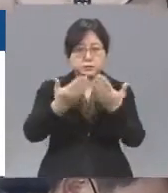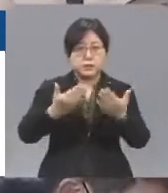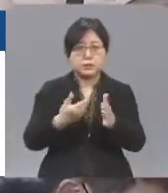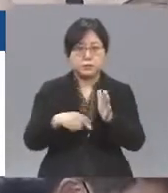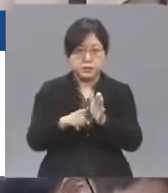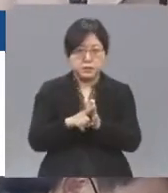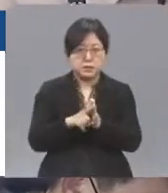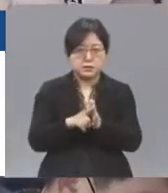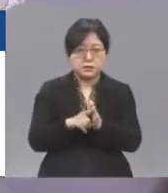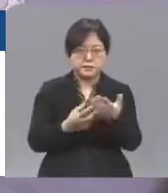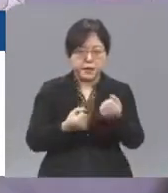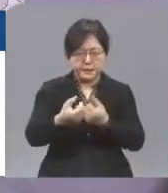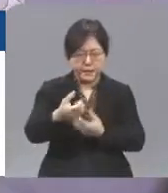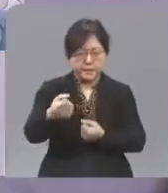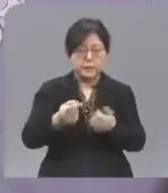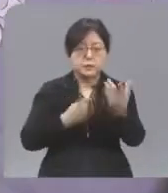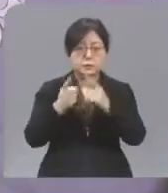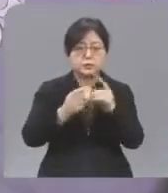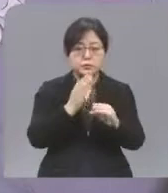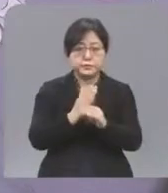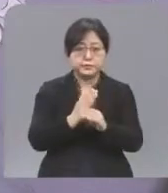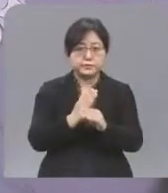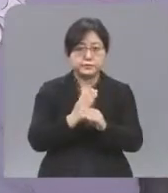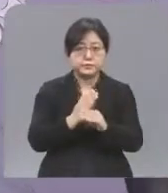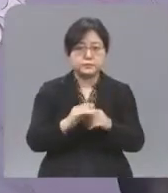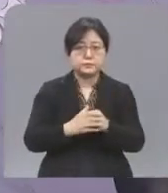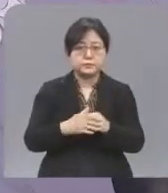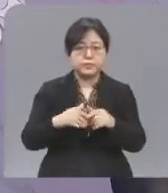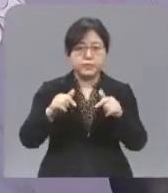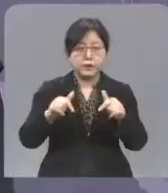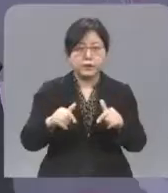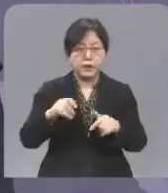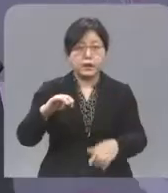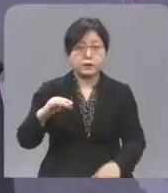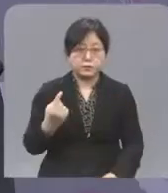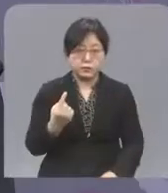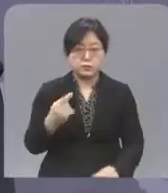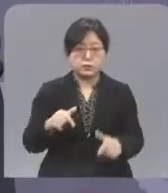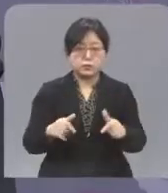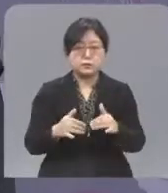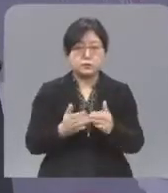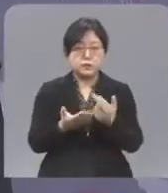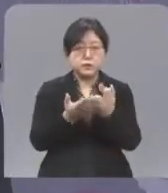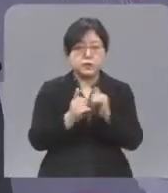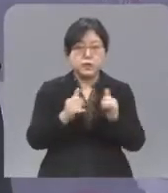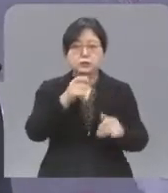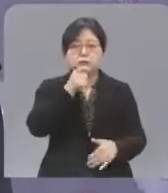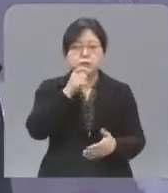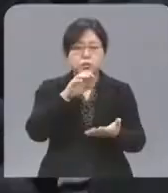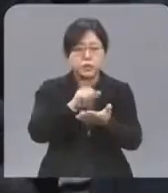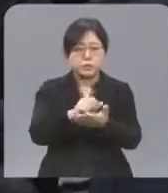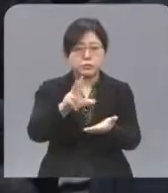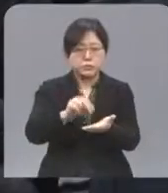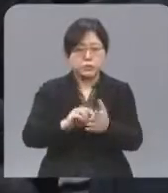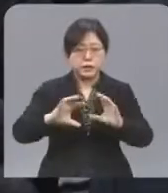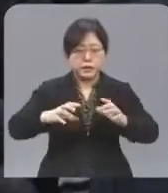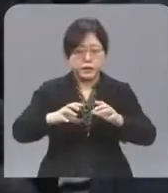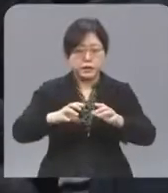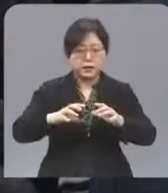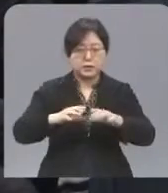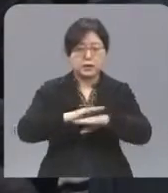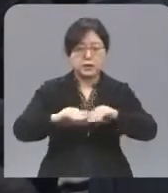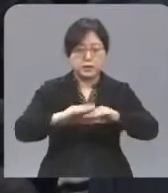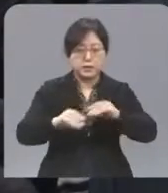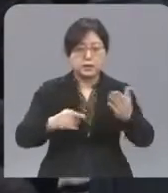많이 쪼개고 있는 실정이에요. 또한 국토체 서남단인 가구도 섬 주민을 위해 식수 확보 문제를 국가 차원에서 해결해야